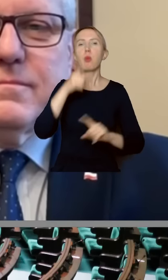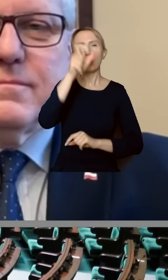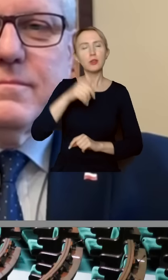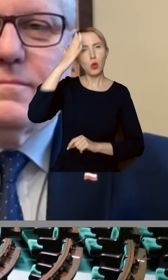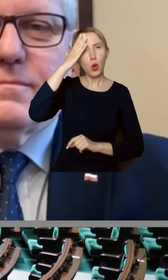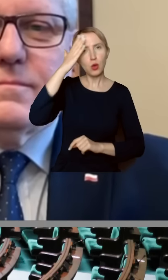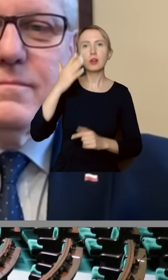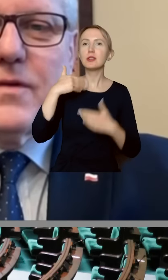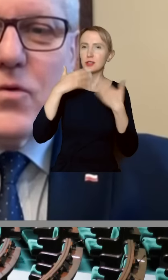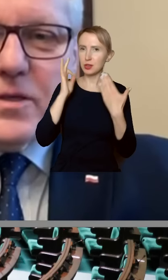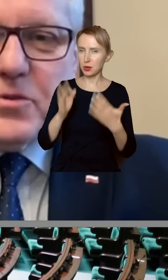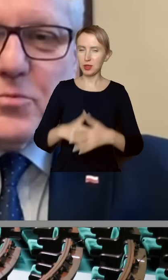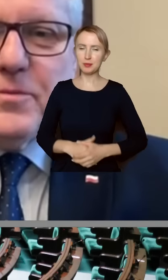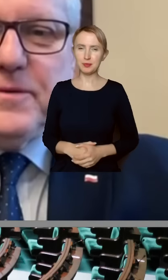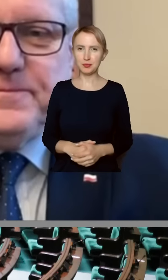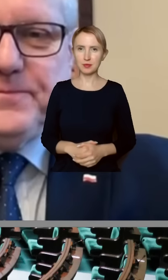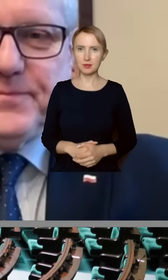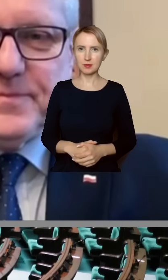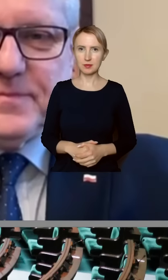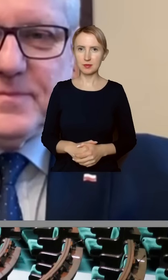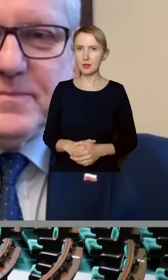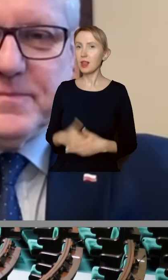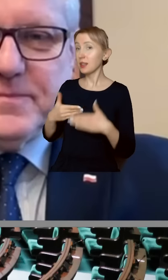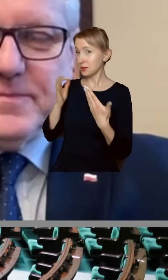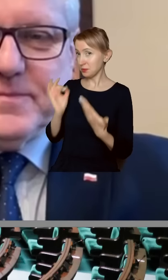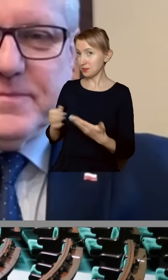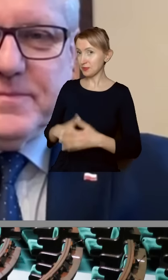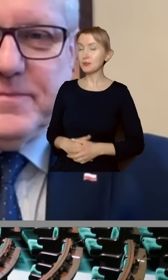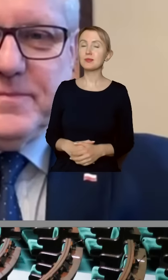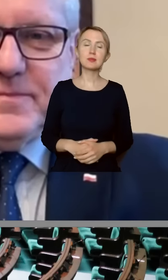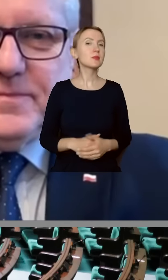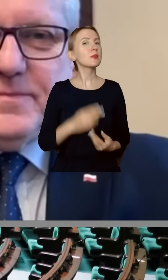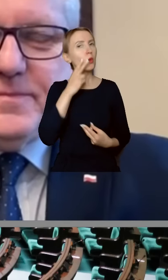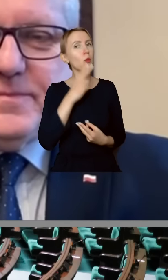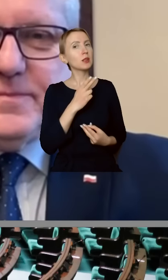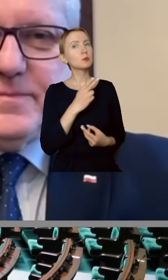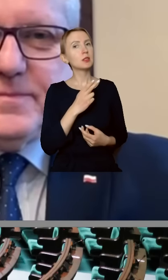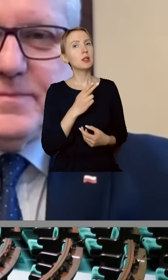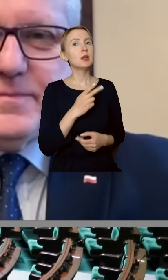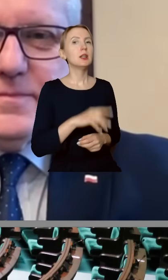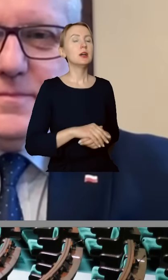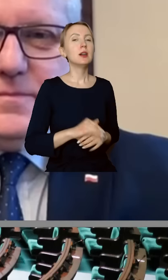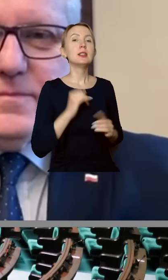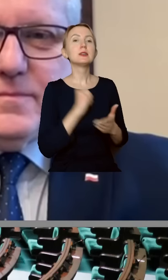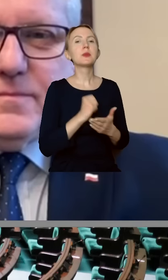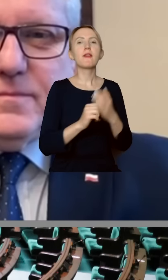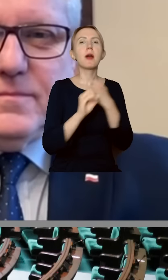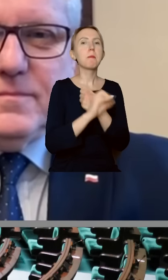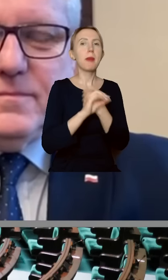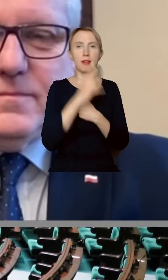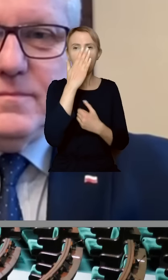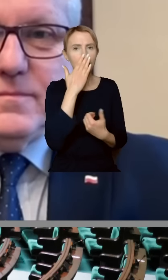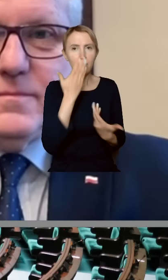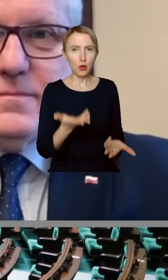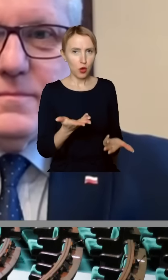panie profesorze. Kłaniam się uprzejmie. No to popatrzmy na tą sprawę mediów, bo na cały czas wraca